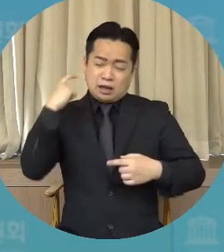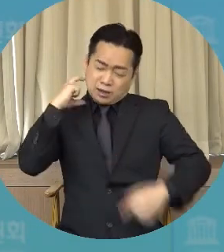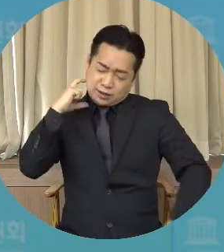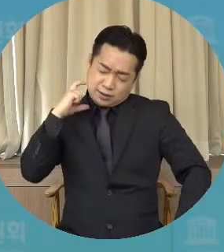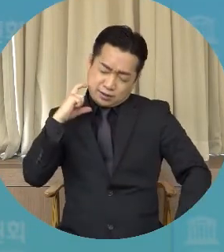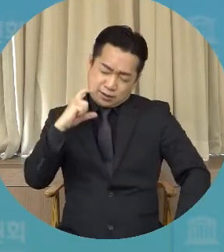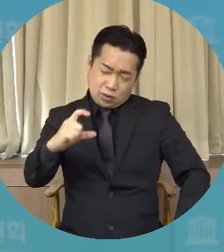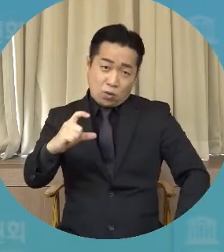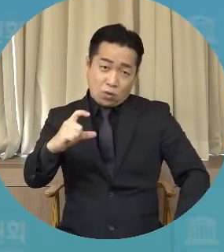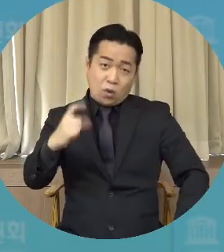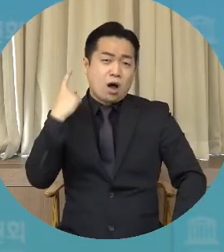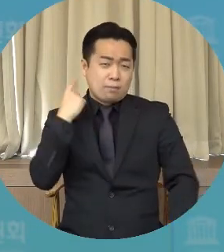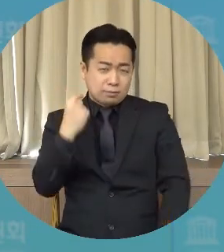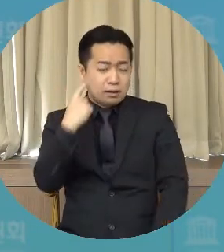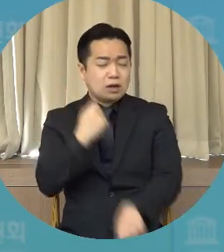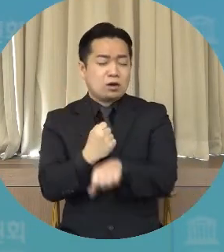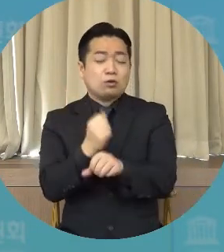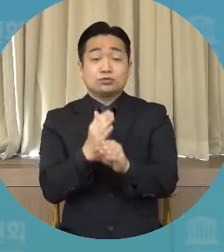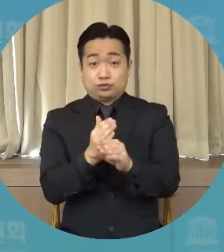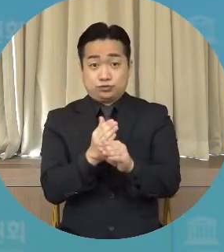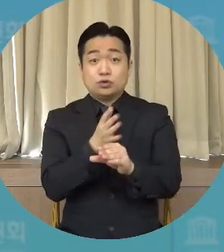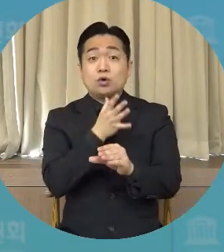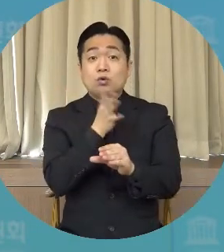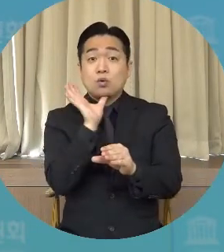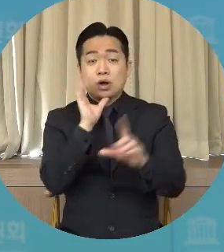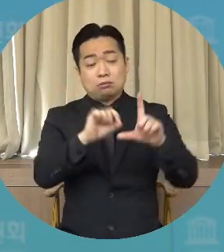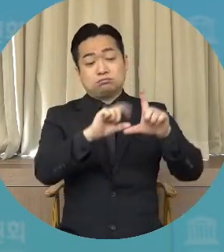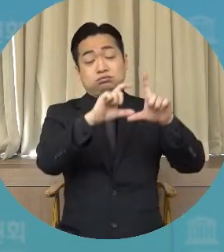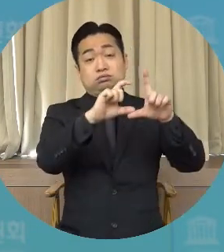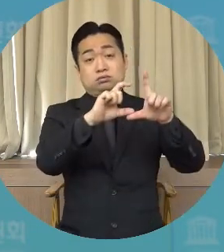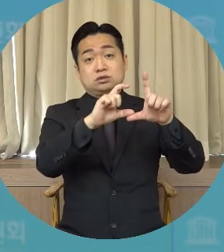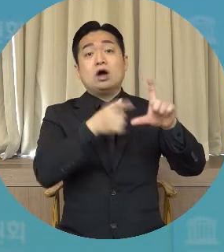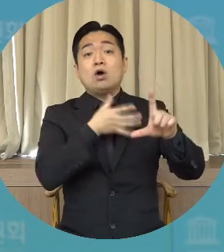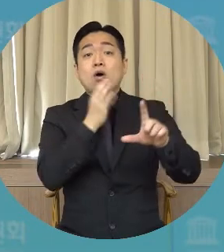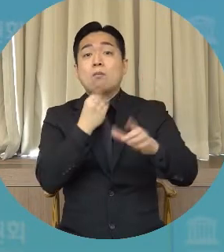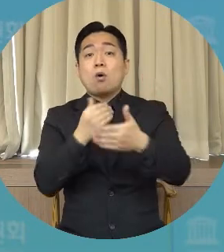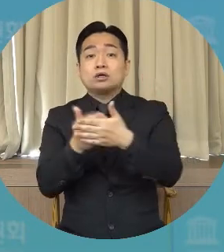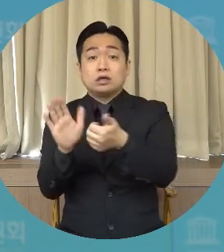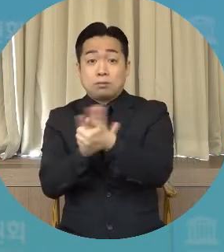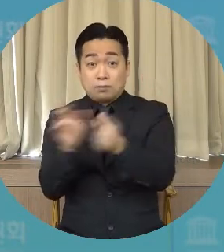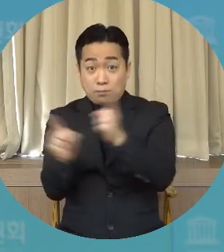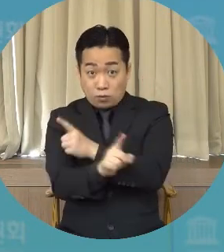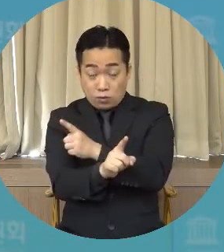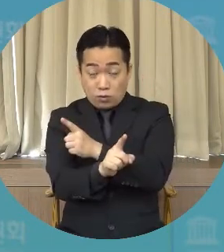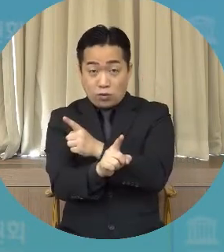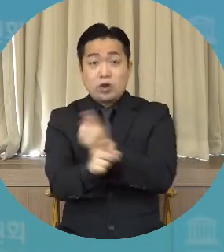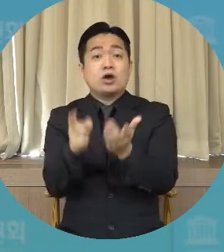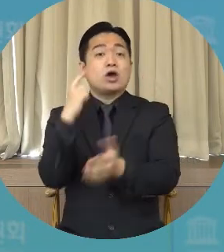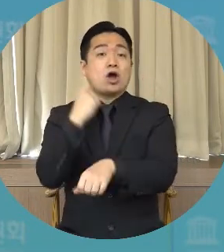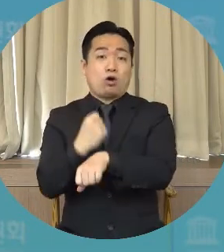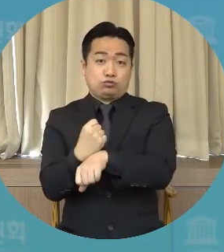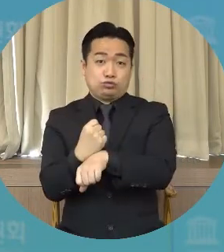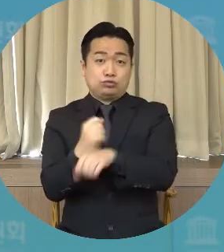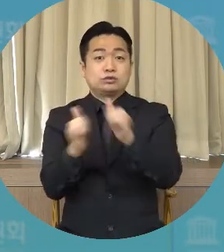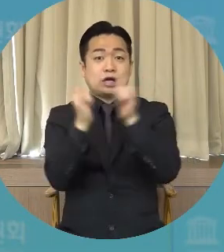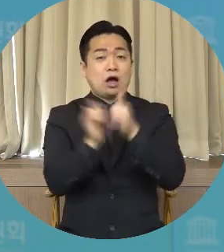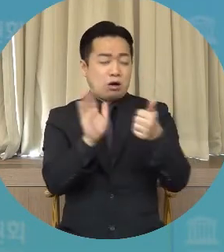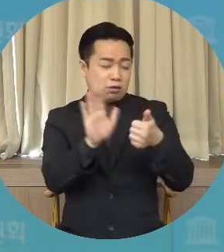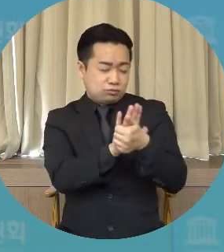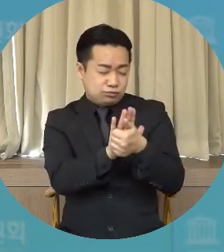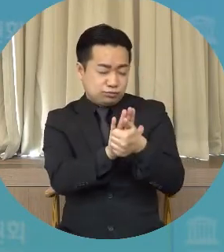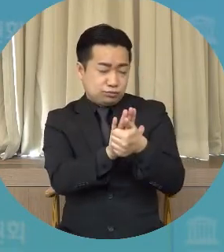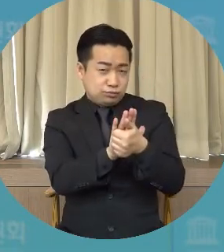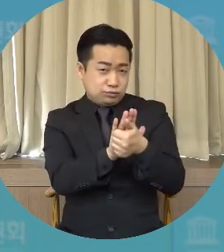있습니다. 고령사회에 있어서 노인복지법제 개선방안 연구, 사회적 돌봄 서비스 강화를